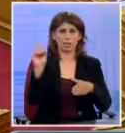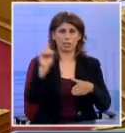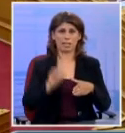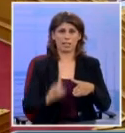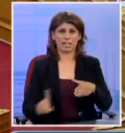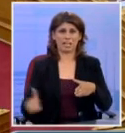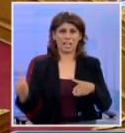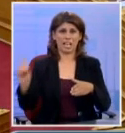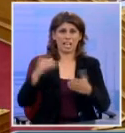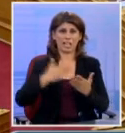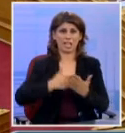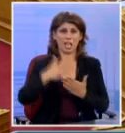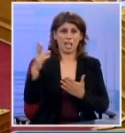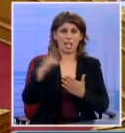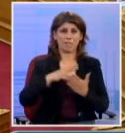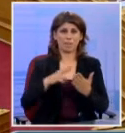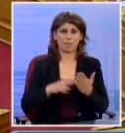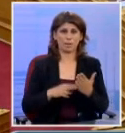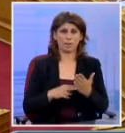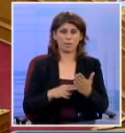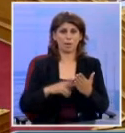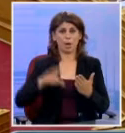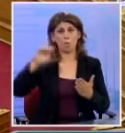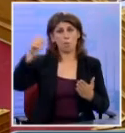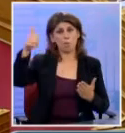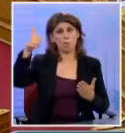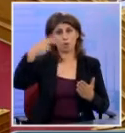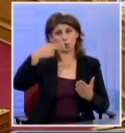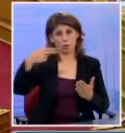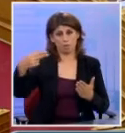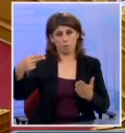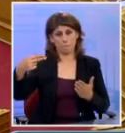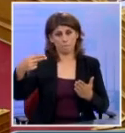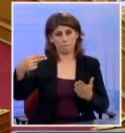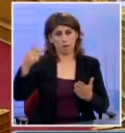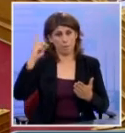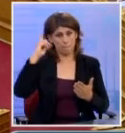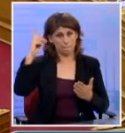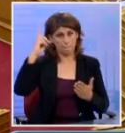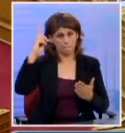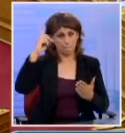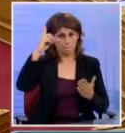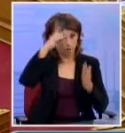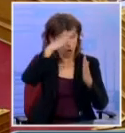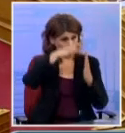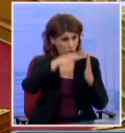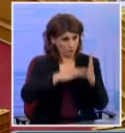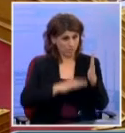εφημερίδα. Πρώτο θέμα, πρώτο σέλιδα.